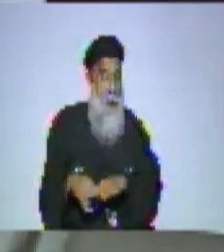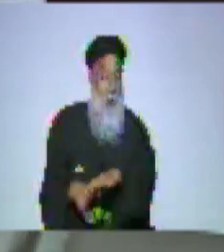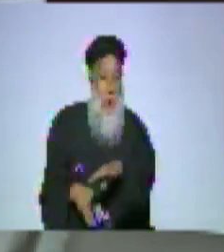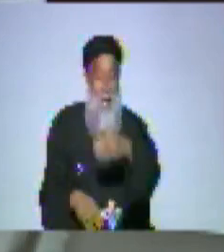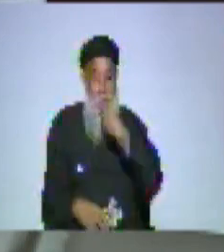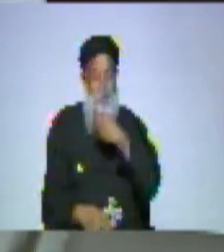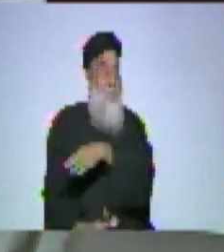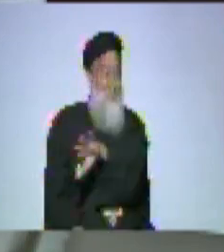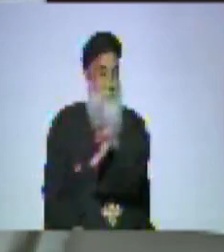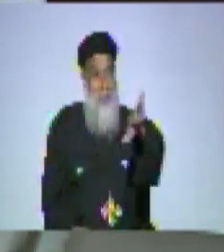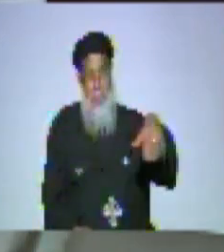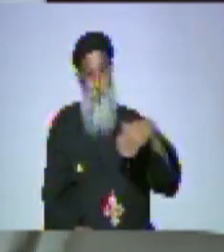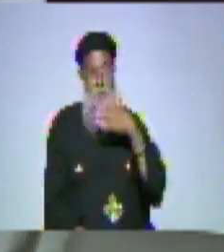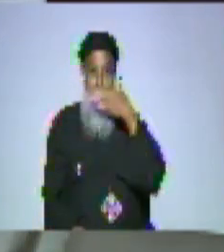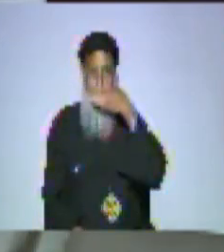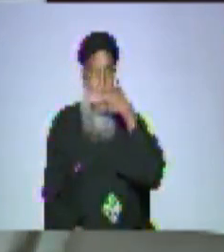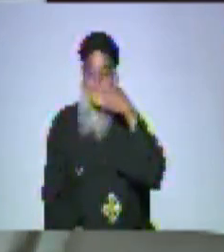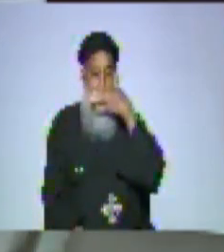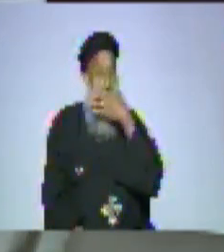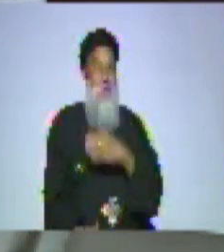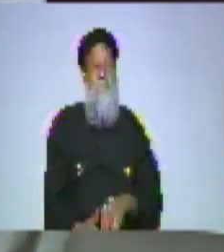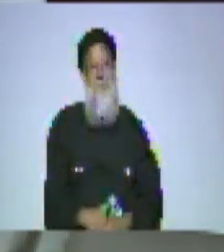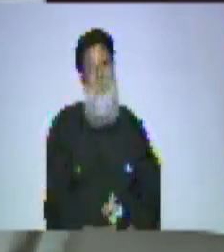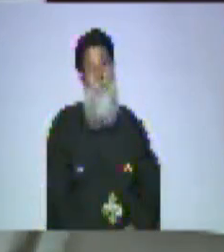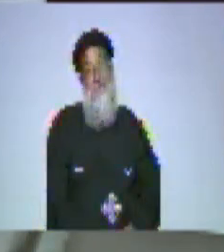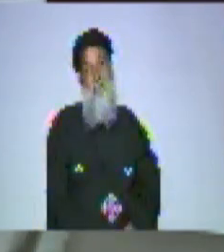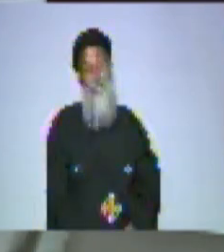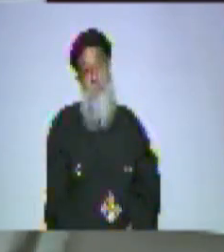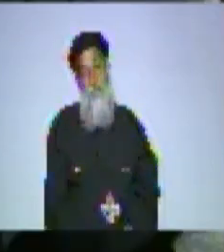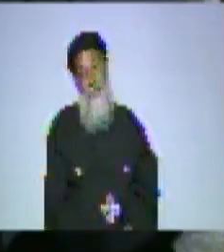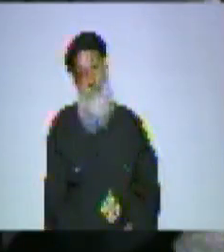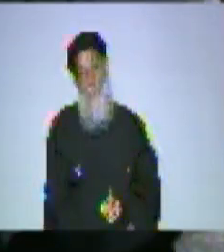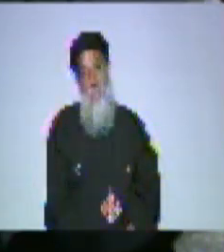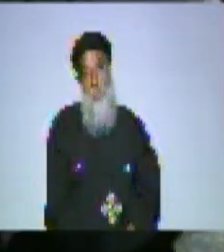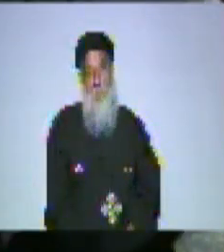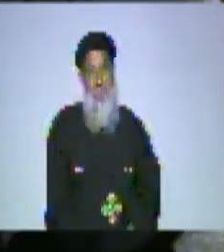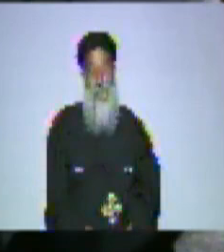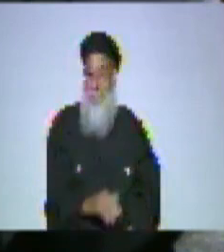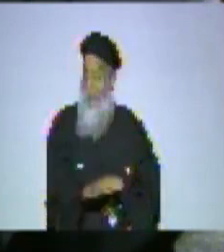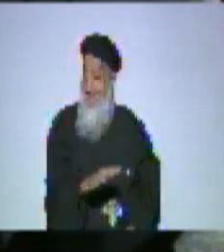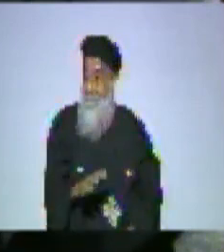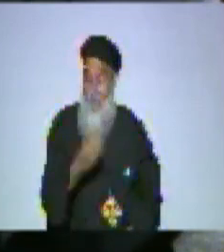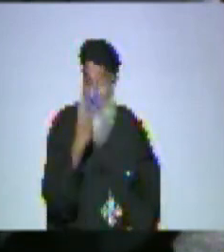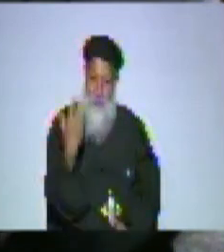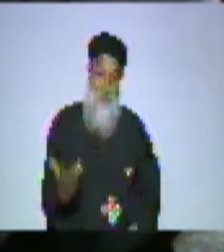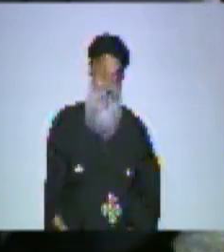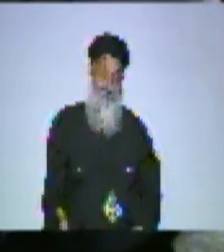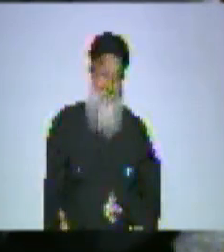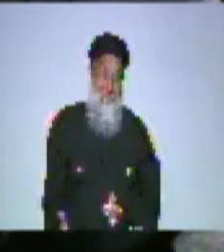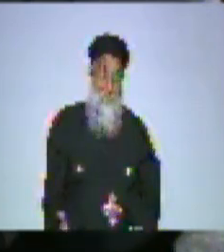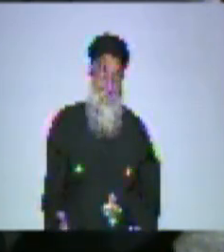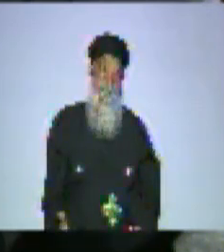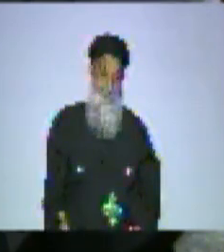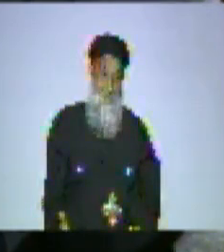شوف العشب اكل الحيوان الى يقصد به الحشائش العشب لان في بعض